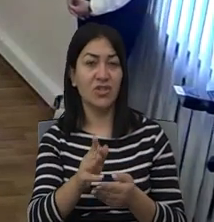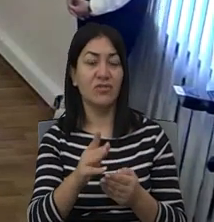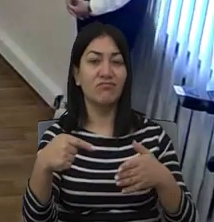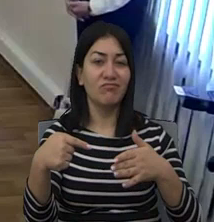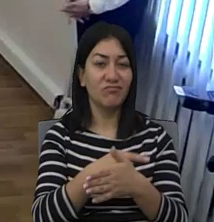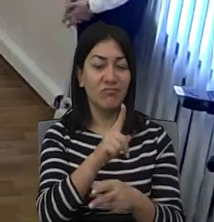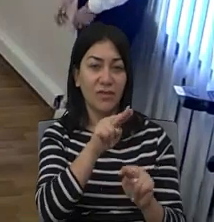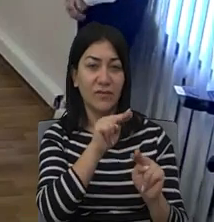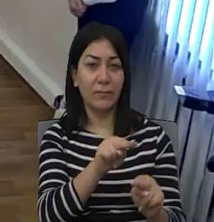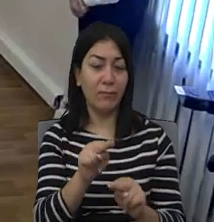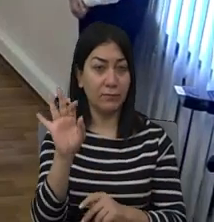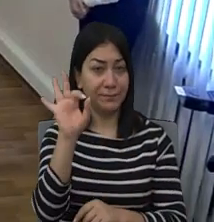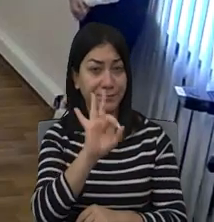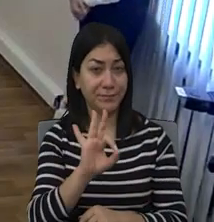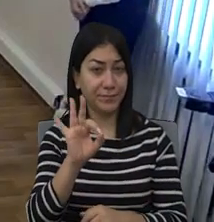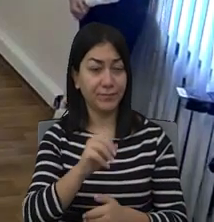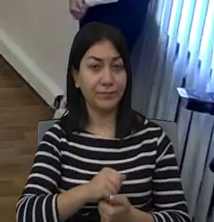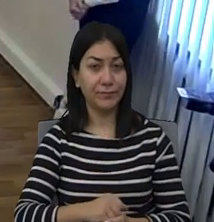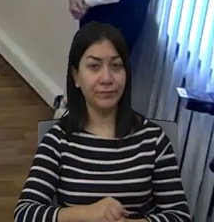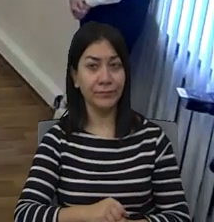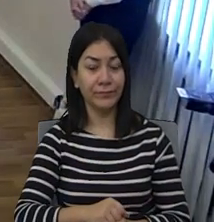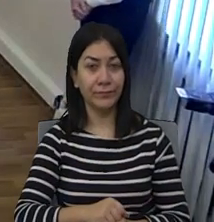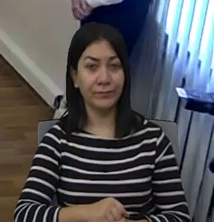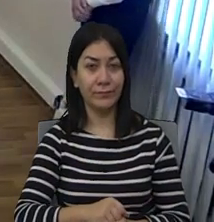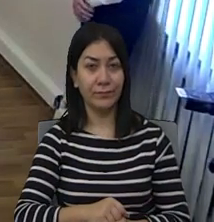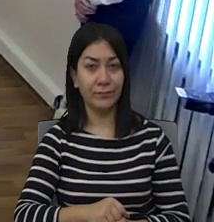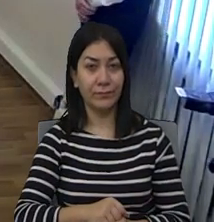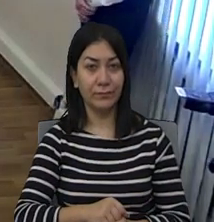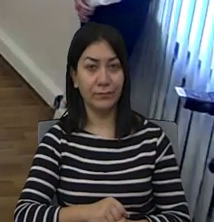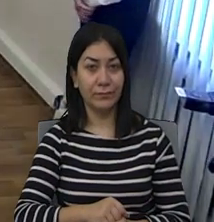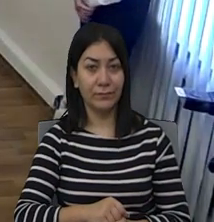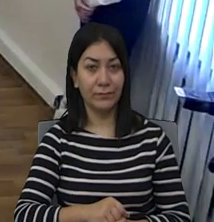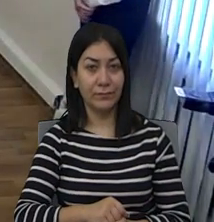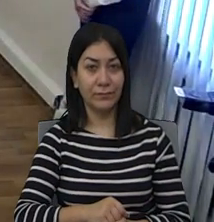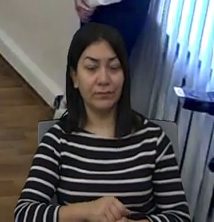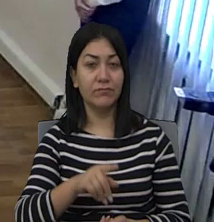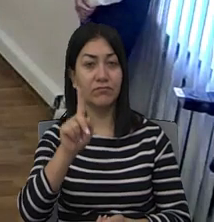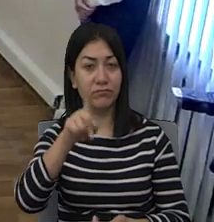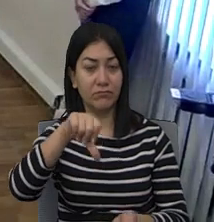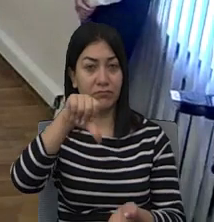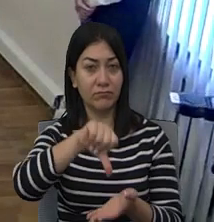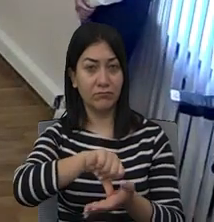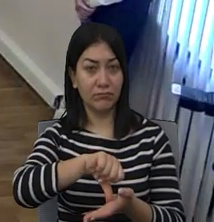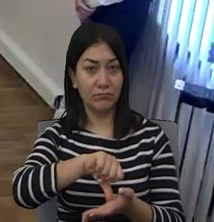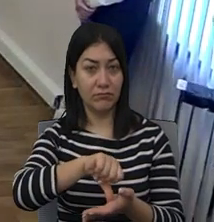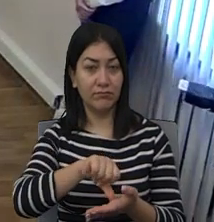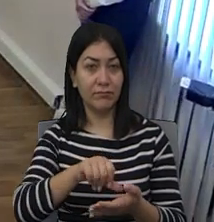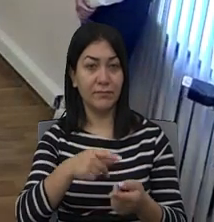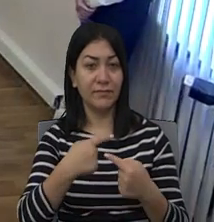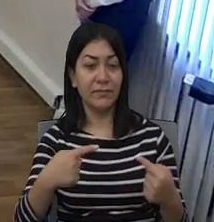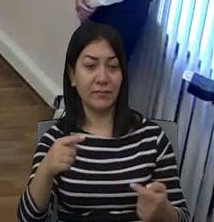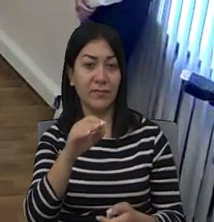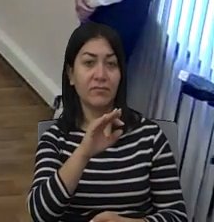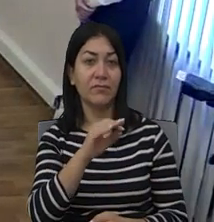վերահսկողության առումով, ինչպես նաեւ ներգրավելով այլ